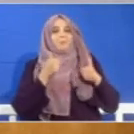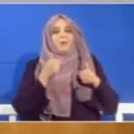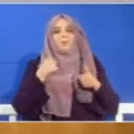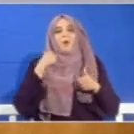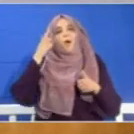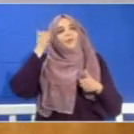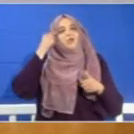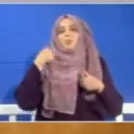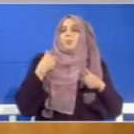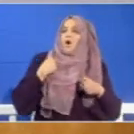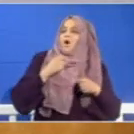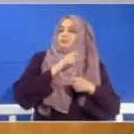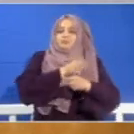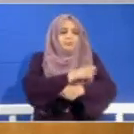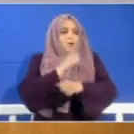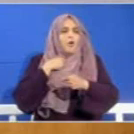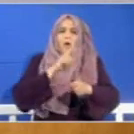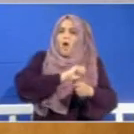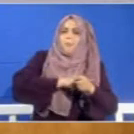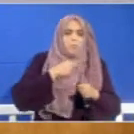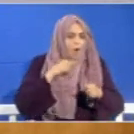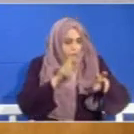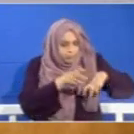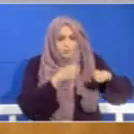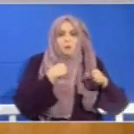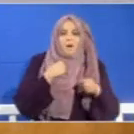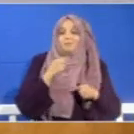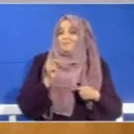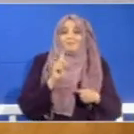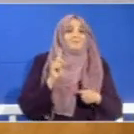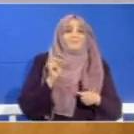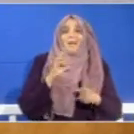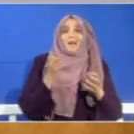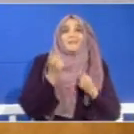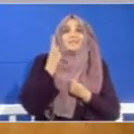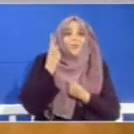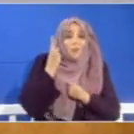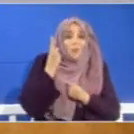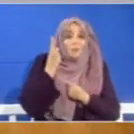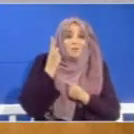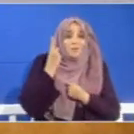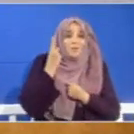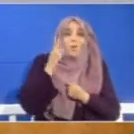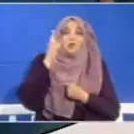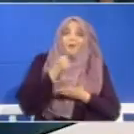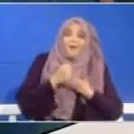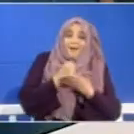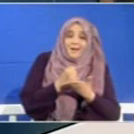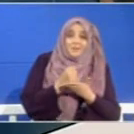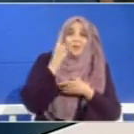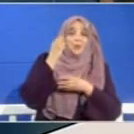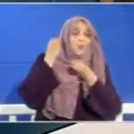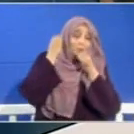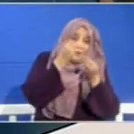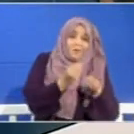وبذكائه وبعمله نال ما نال. لا، إنما هو بتوفيق من الله، وإنما هو برزق